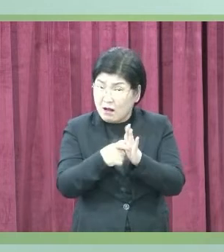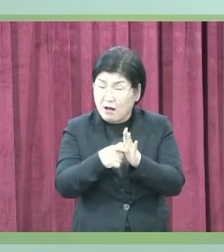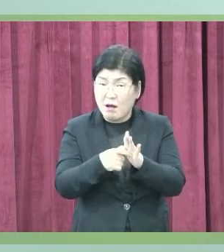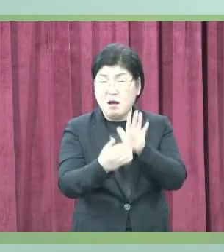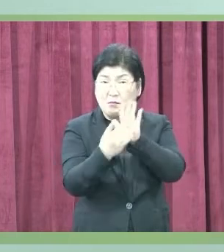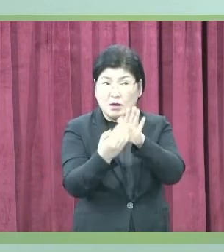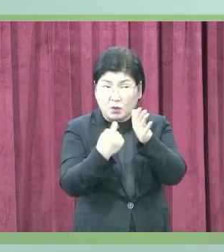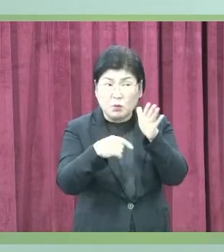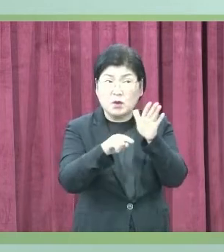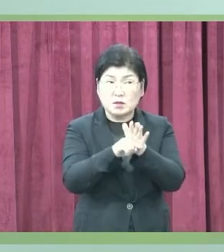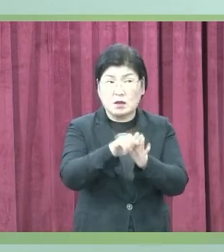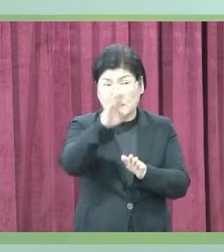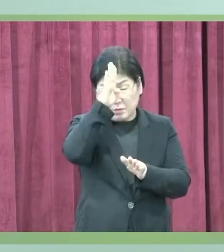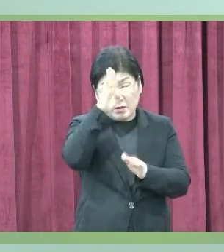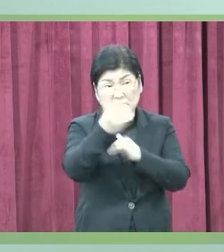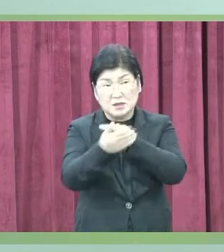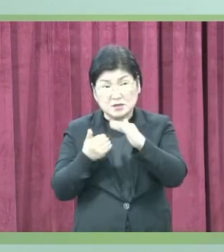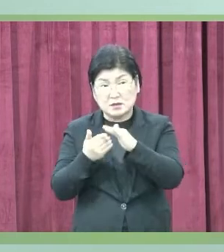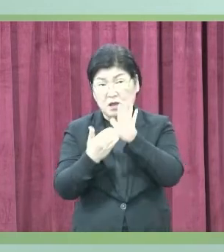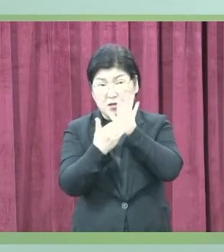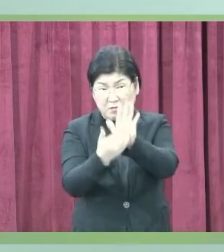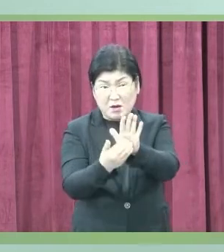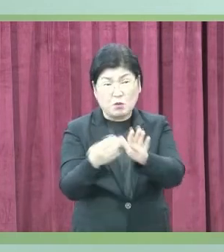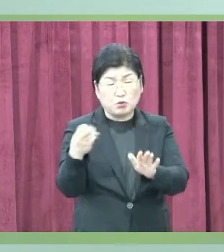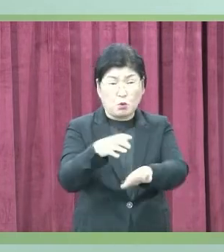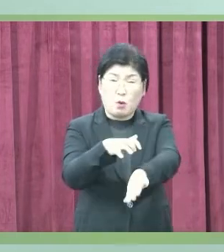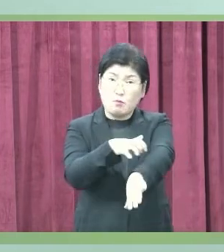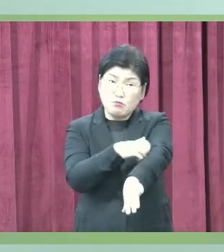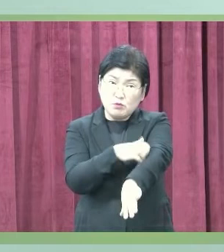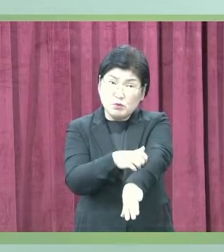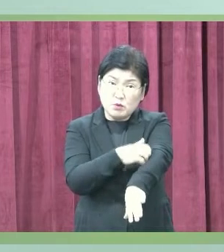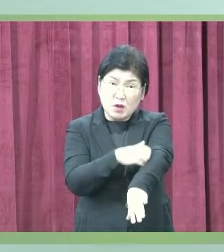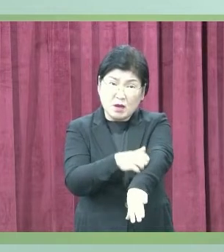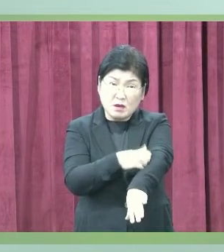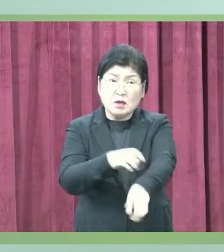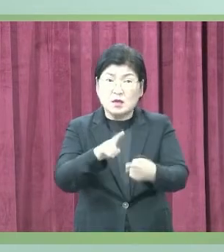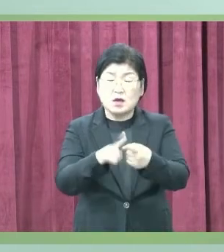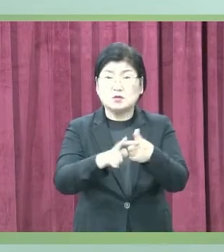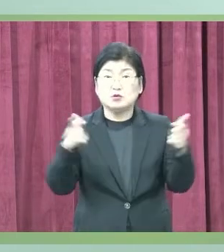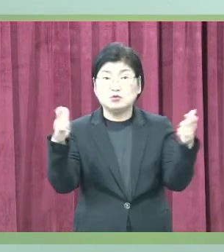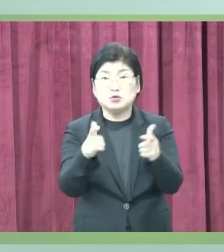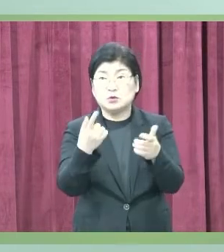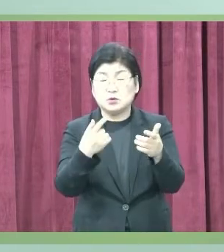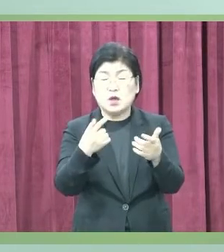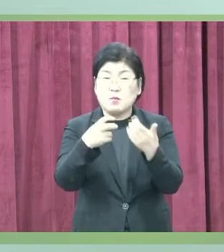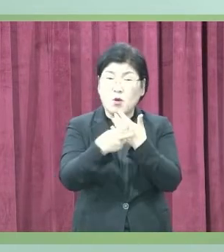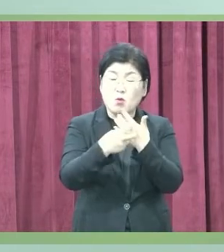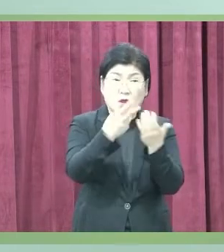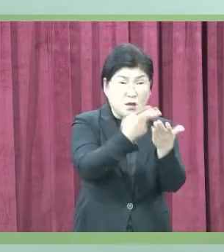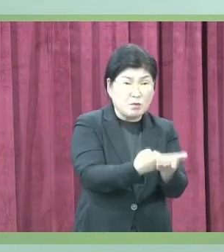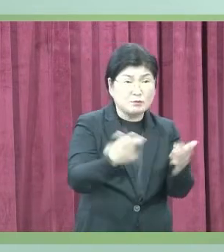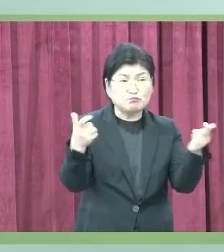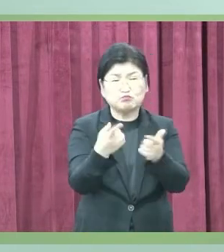서비스를 한다면 질병을 사전에 예방할 수도 있고 또 불필요한 입원을 감소시킬 수 있는 효과가 있다라는